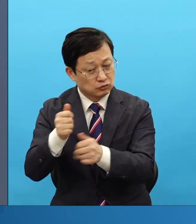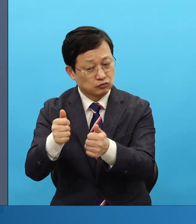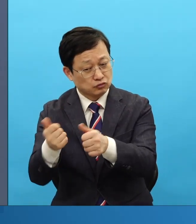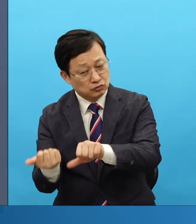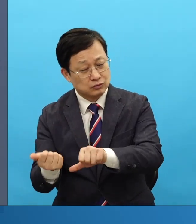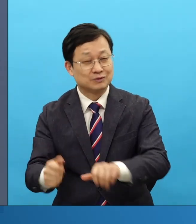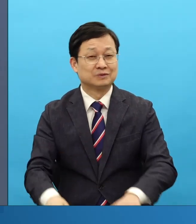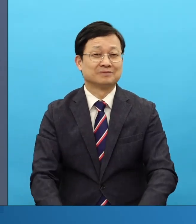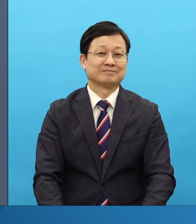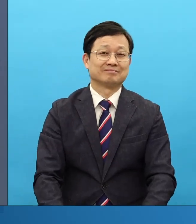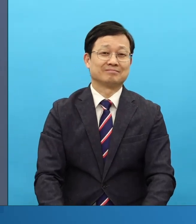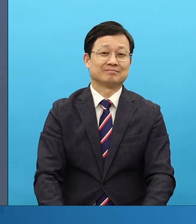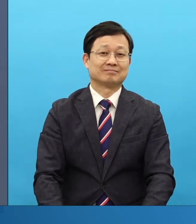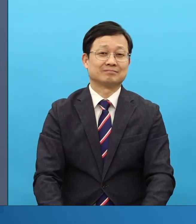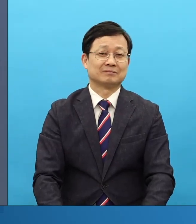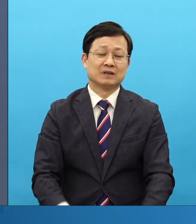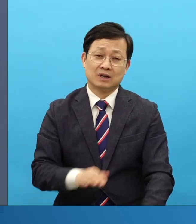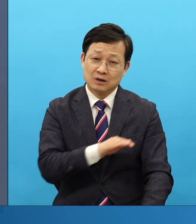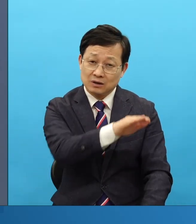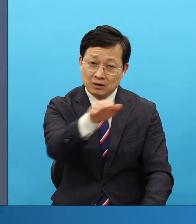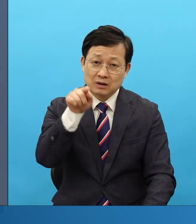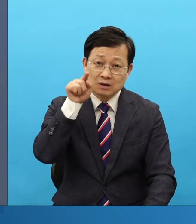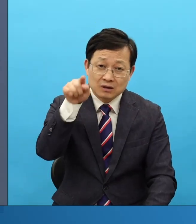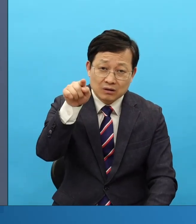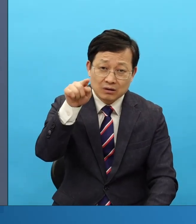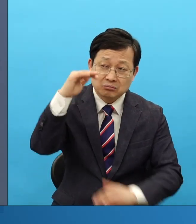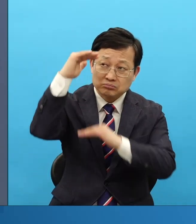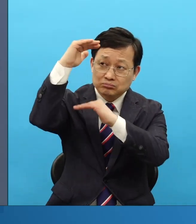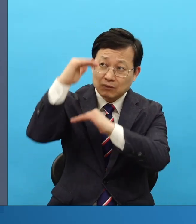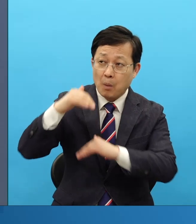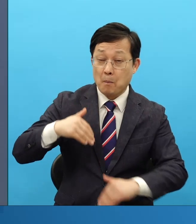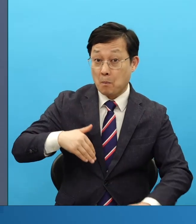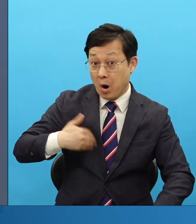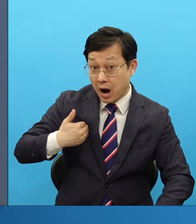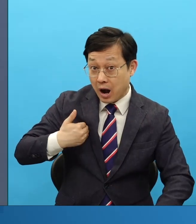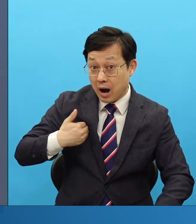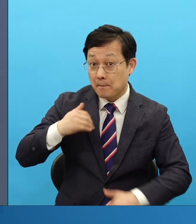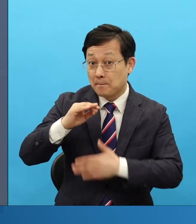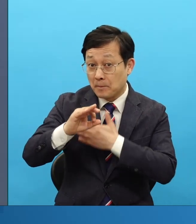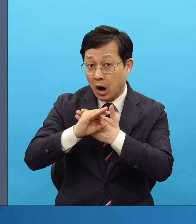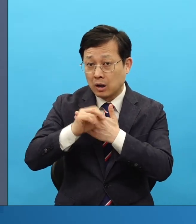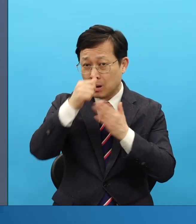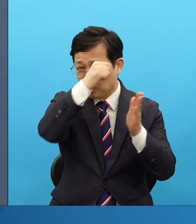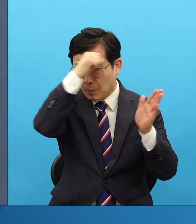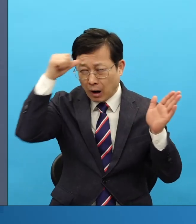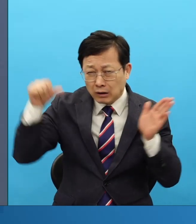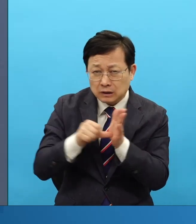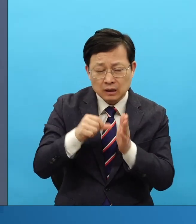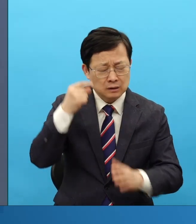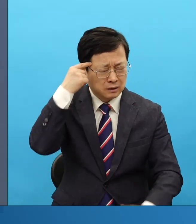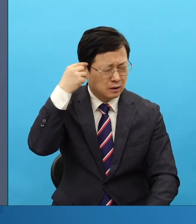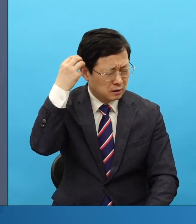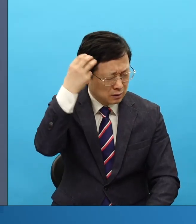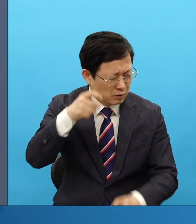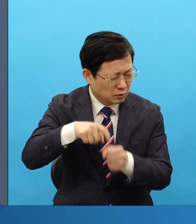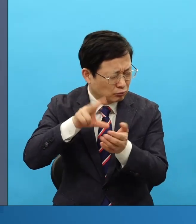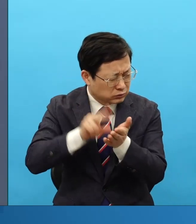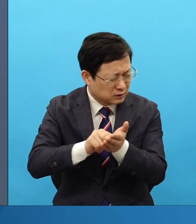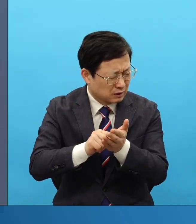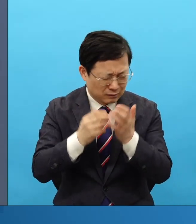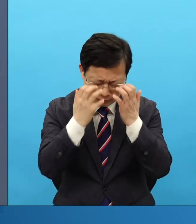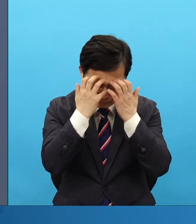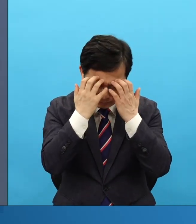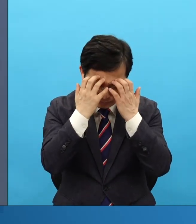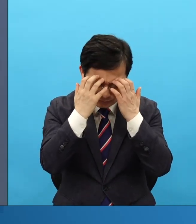died. 우리가 이 부분을 모르면요 영적 문제에서 평생 고생을 해요. If we do not know this part, then we're going to live our